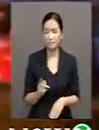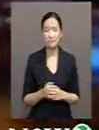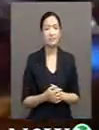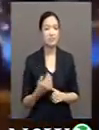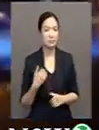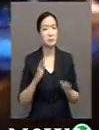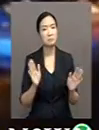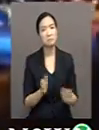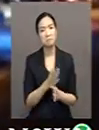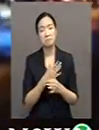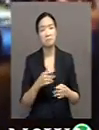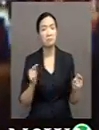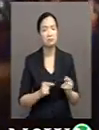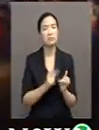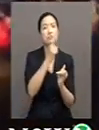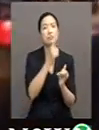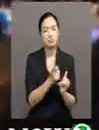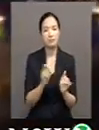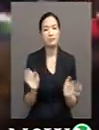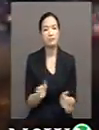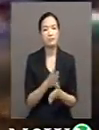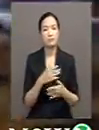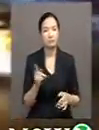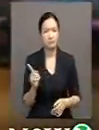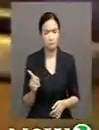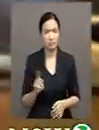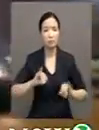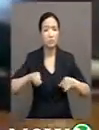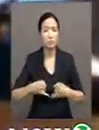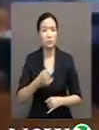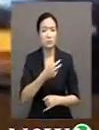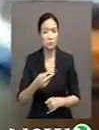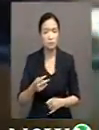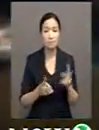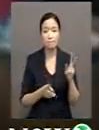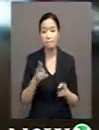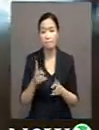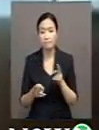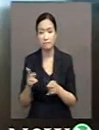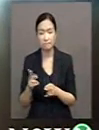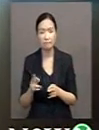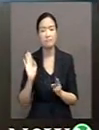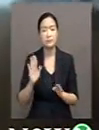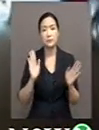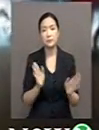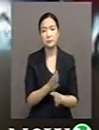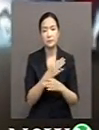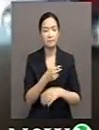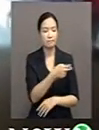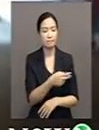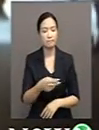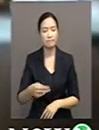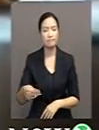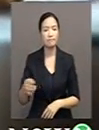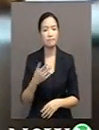มกับเพลงธรณีกันแสง คือจริงๆแล้วเจ้าของโพสต์ที่เขานำมาโพสต์เนี่ยเขาไปตัดต่อนะคุณมนชัยแล้วก็ใช้เพลงนี้เนี่ยใส่เข้